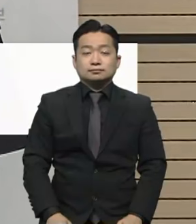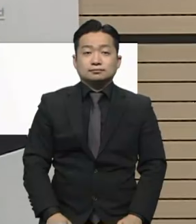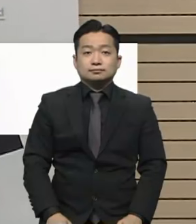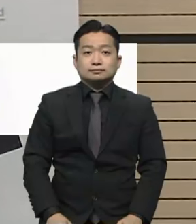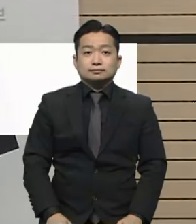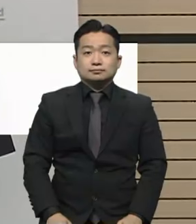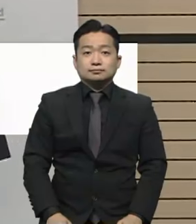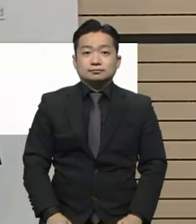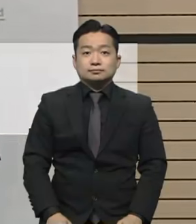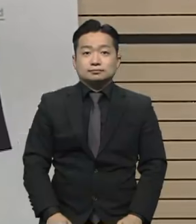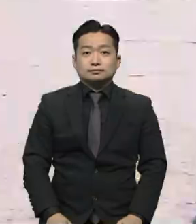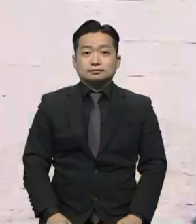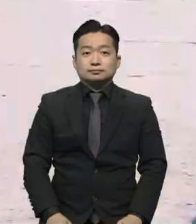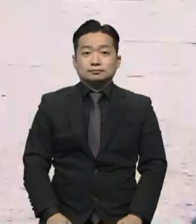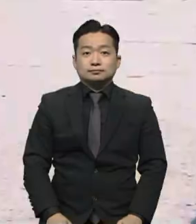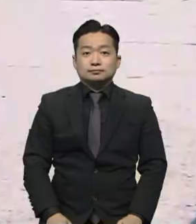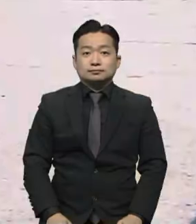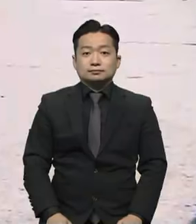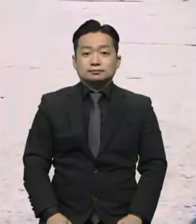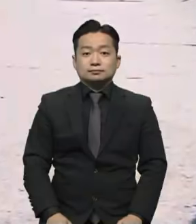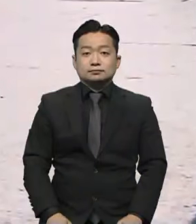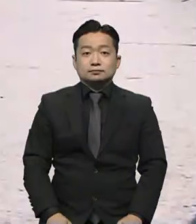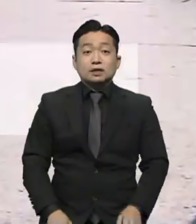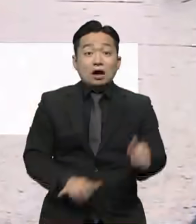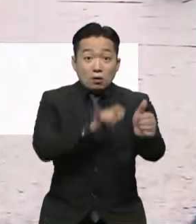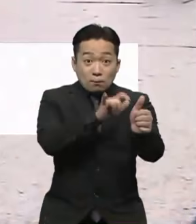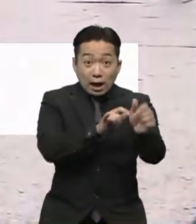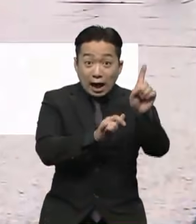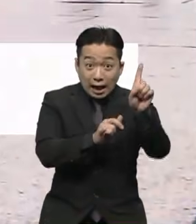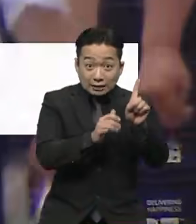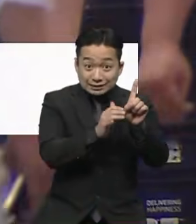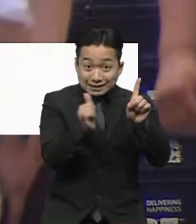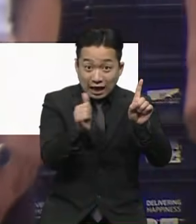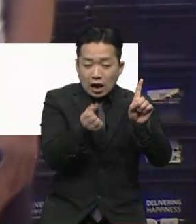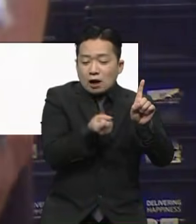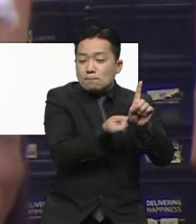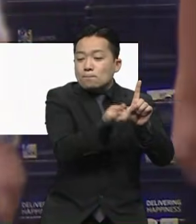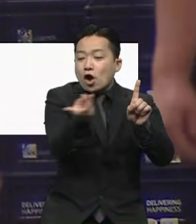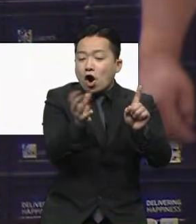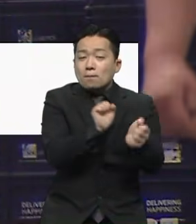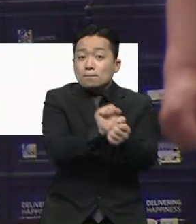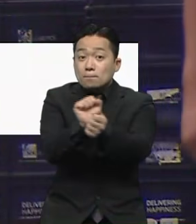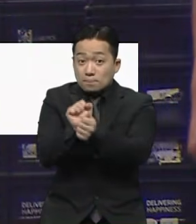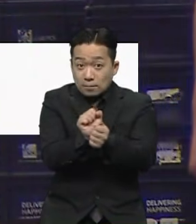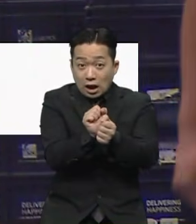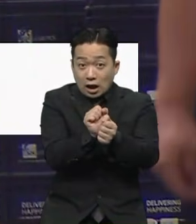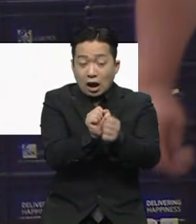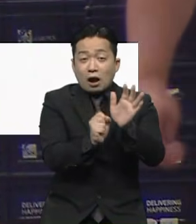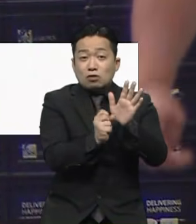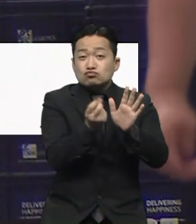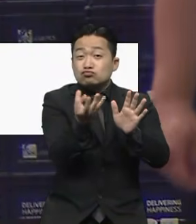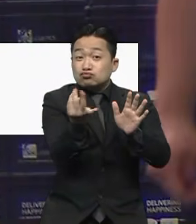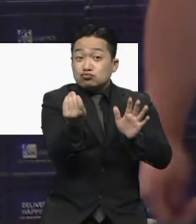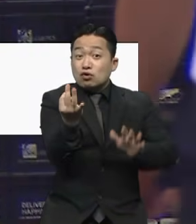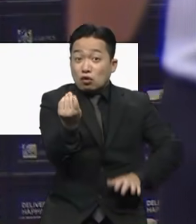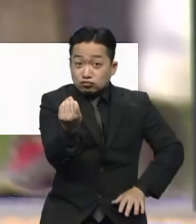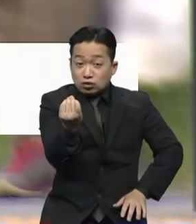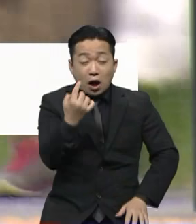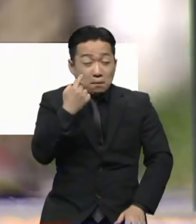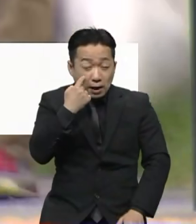폭으로 증가하였습니다. 확진자 한 명이 몇 명을 감염시키는지 나타내는 감염 재생산